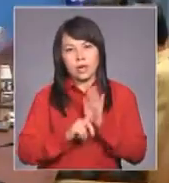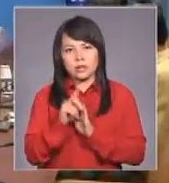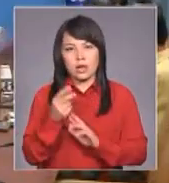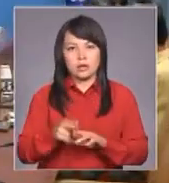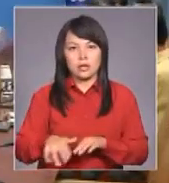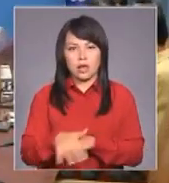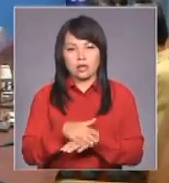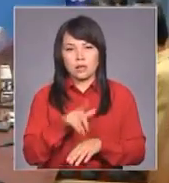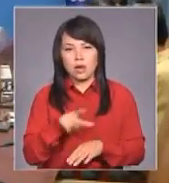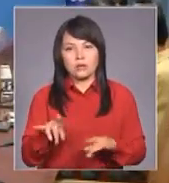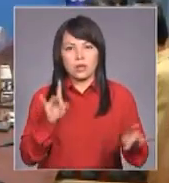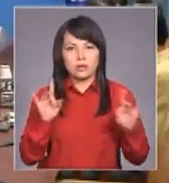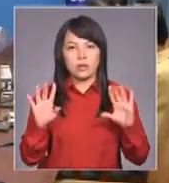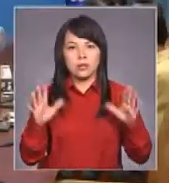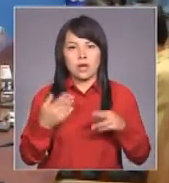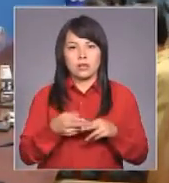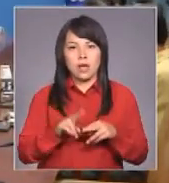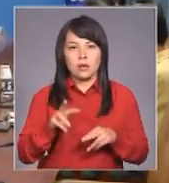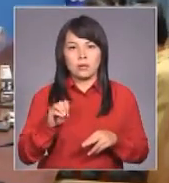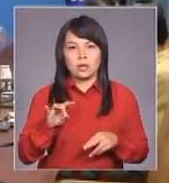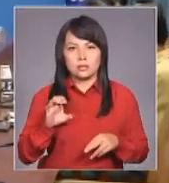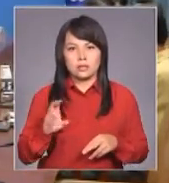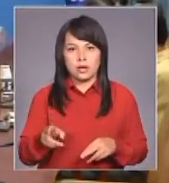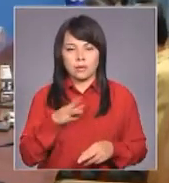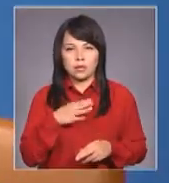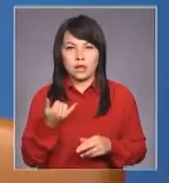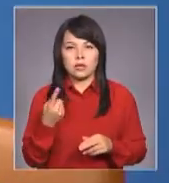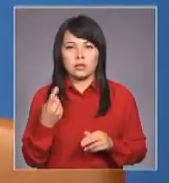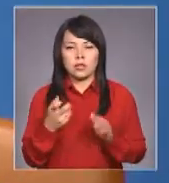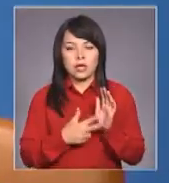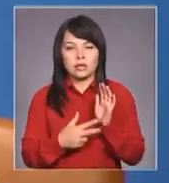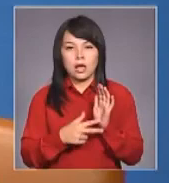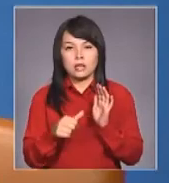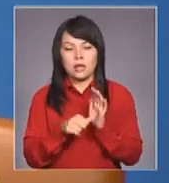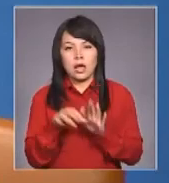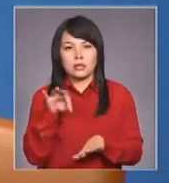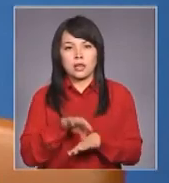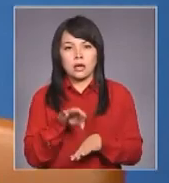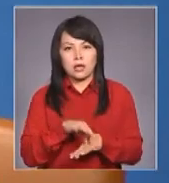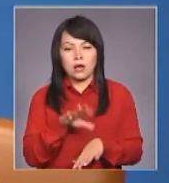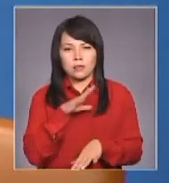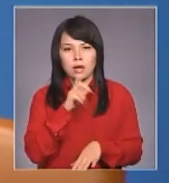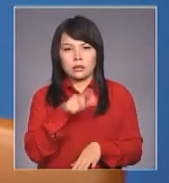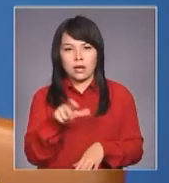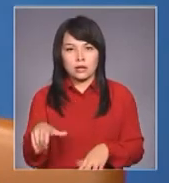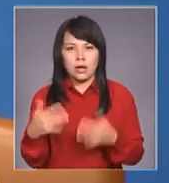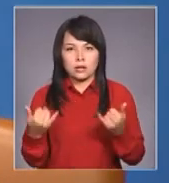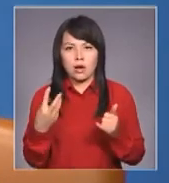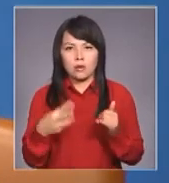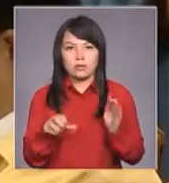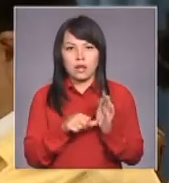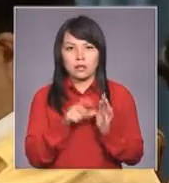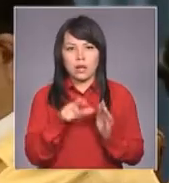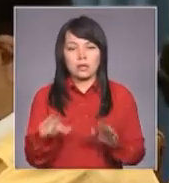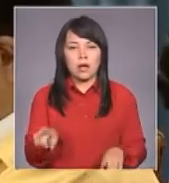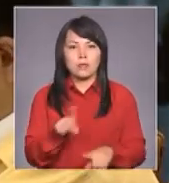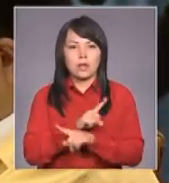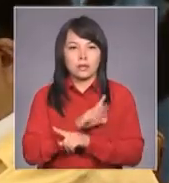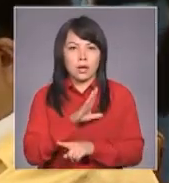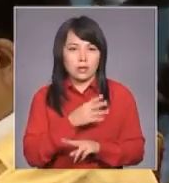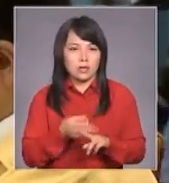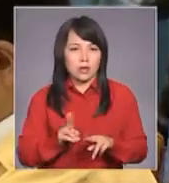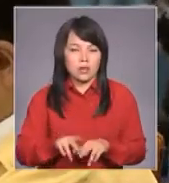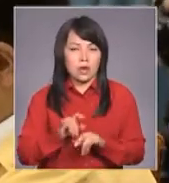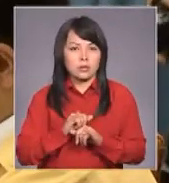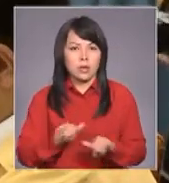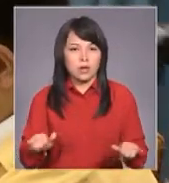жұрттың сәре құтын қашырған мэрске 186 адам шалдыққан. Қауіпті дерттен олардың 36 қайтыс болды. Бұл